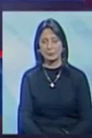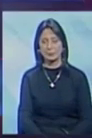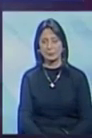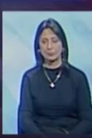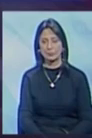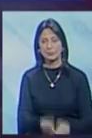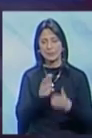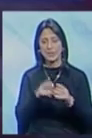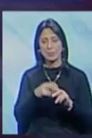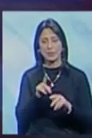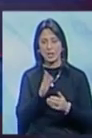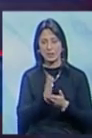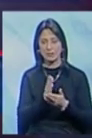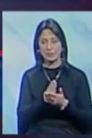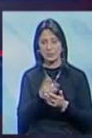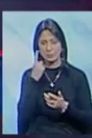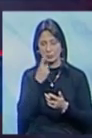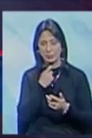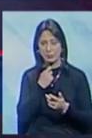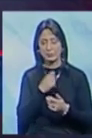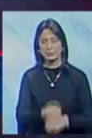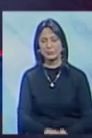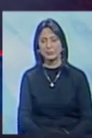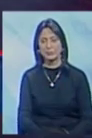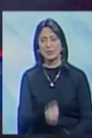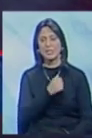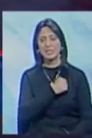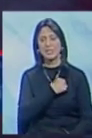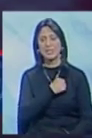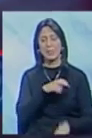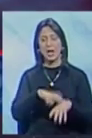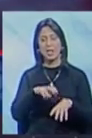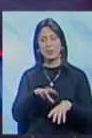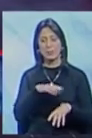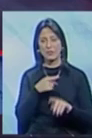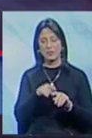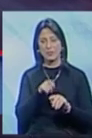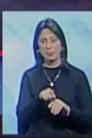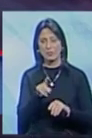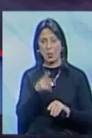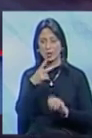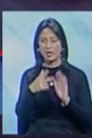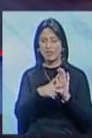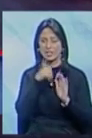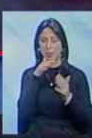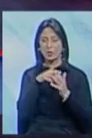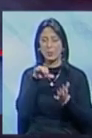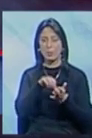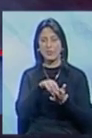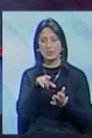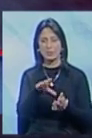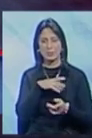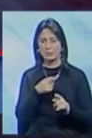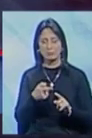და იმისაც მათ გახდეს ცნობილი, რომ ვითომ სამხედრო ექიმი იყო და იქ 2008 წლის ომში